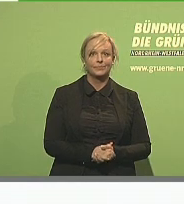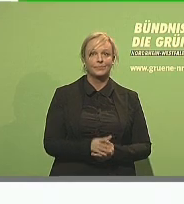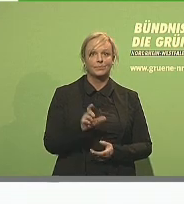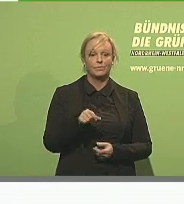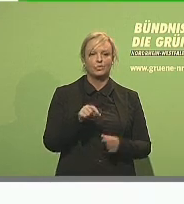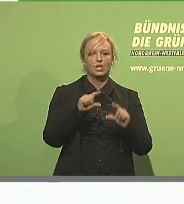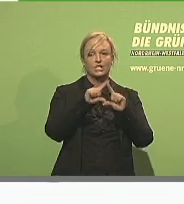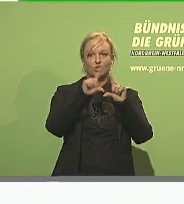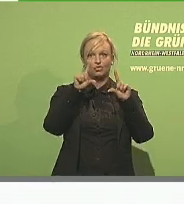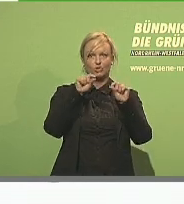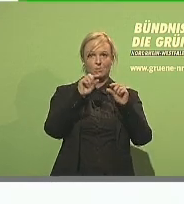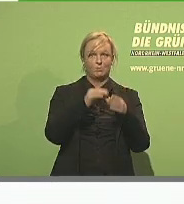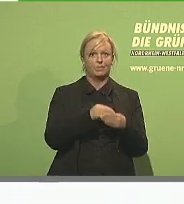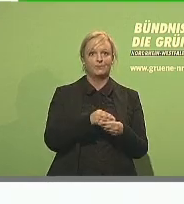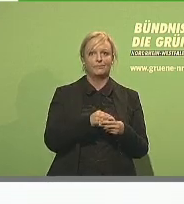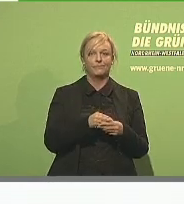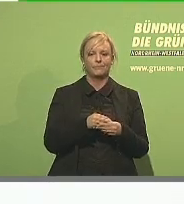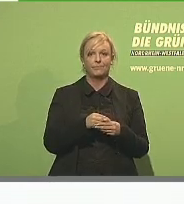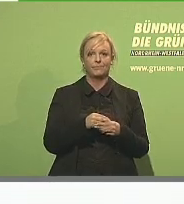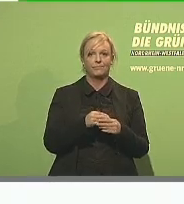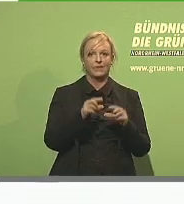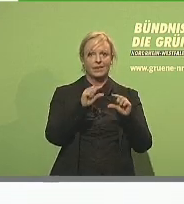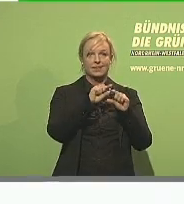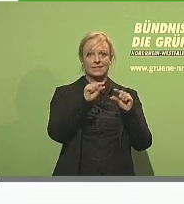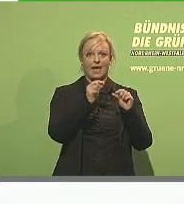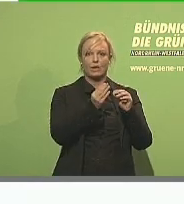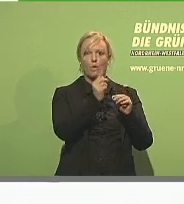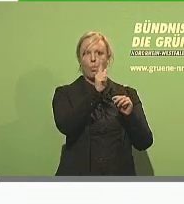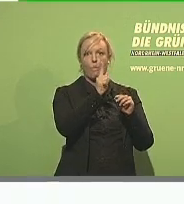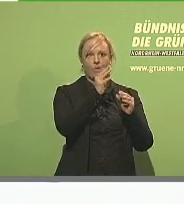Chip richtig einführen, und zwar mit der Seite nach oben.